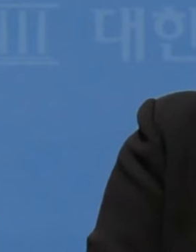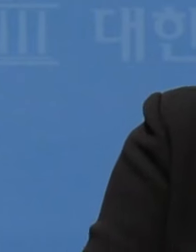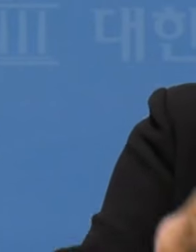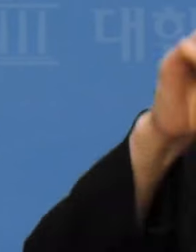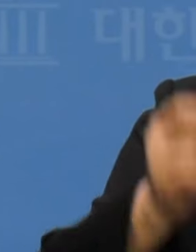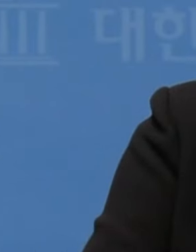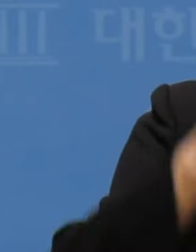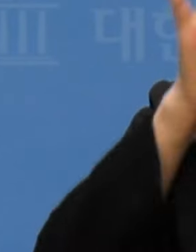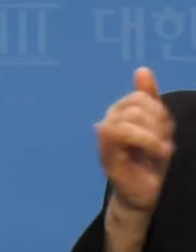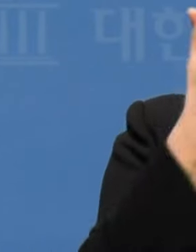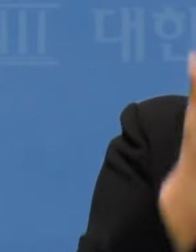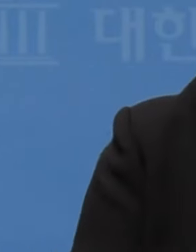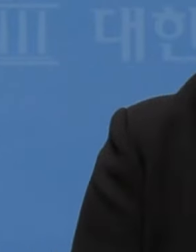있습니다.